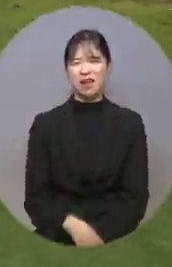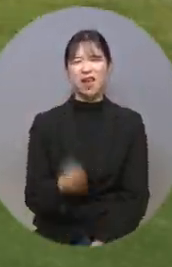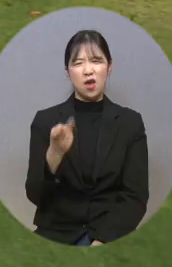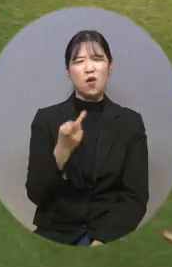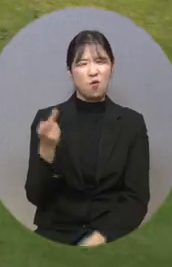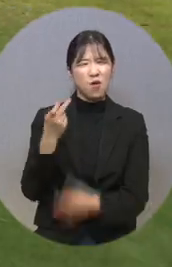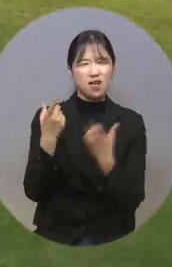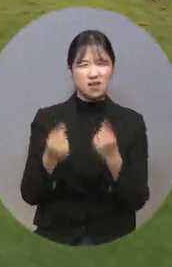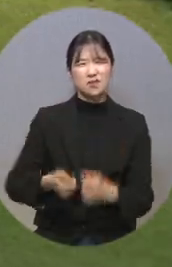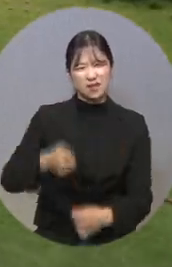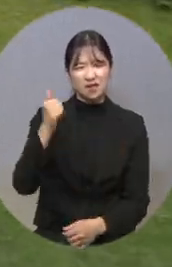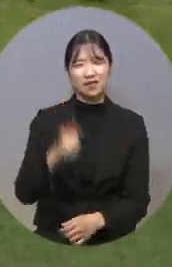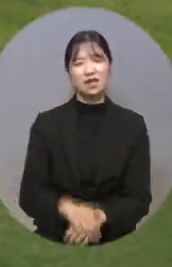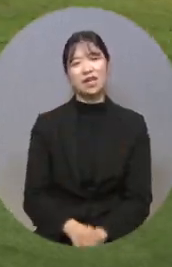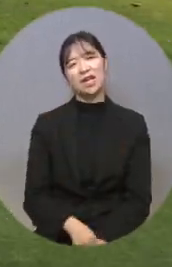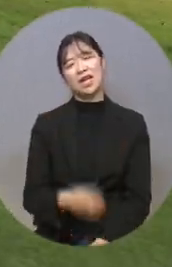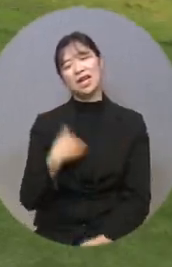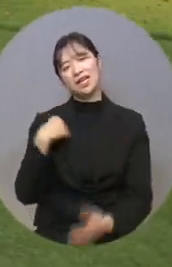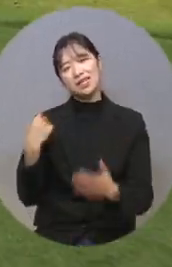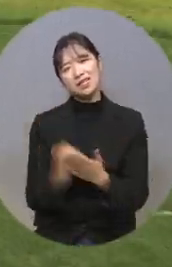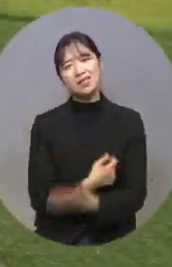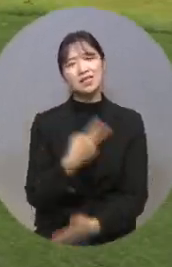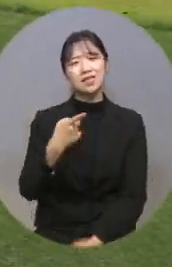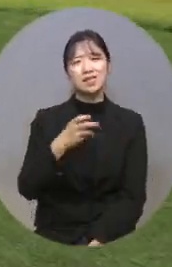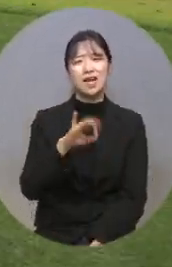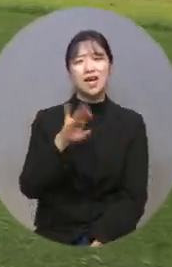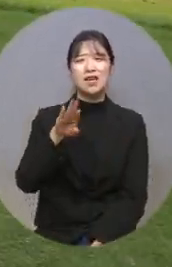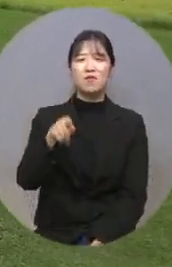아 드라이브를 잡았어야 되네.